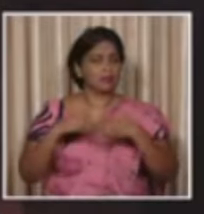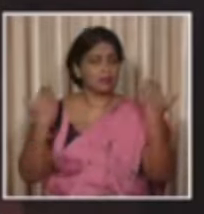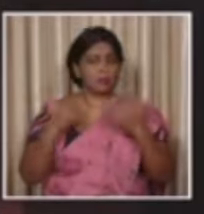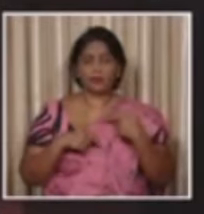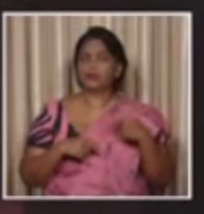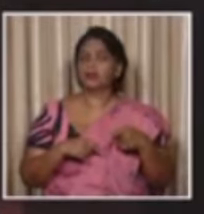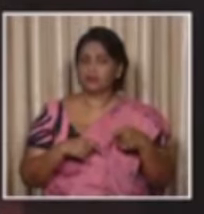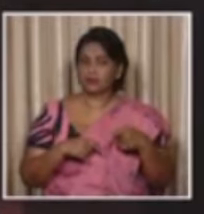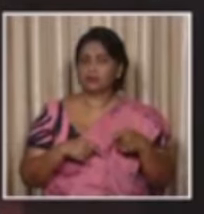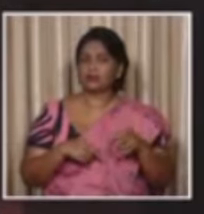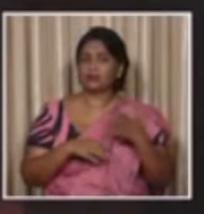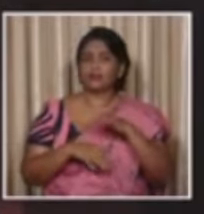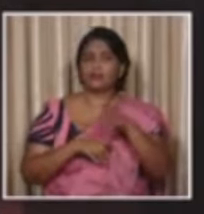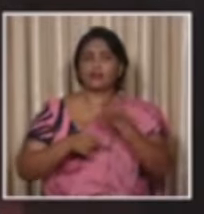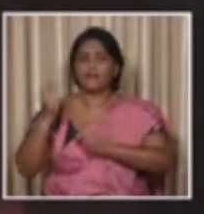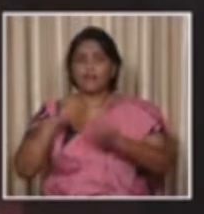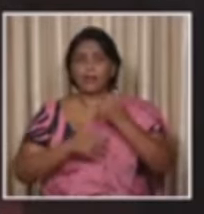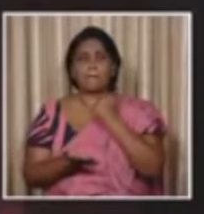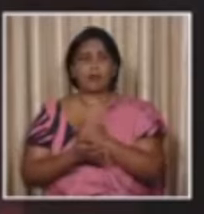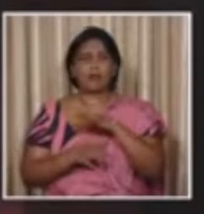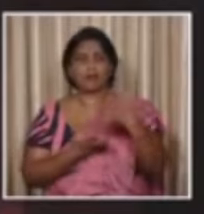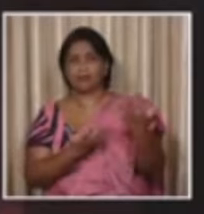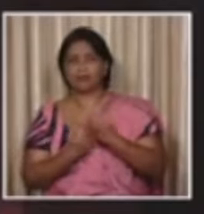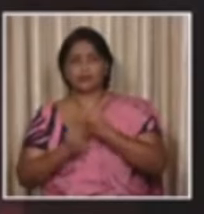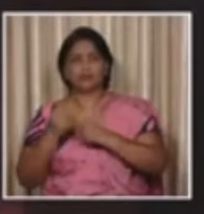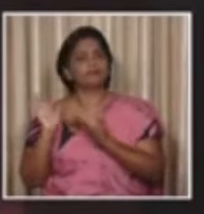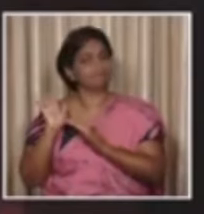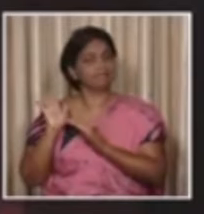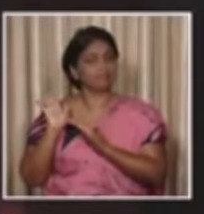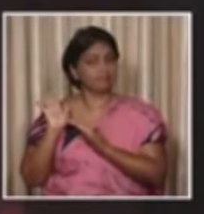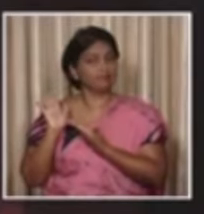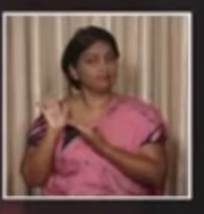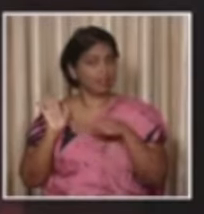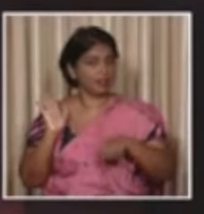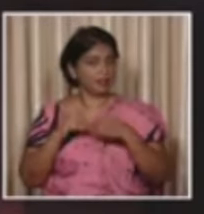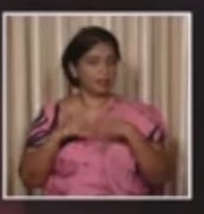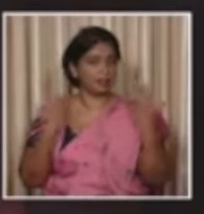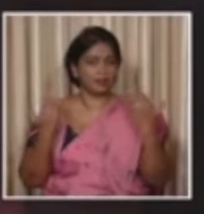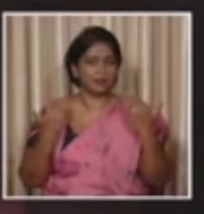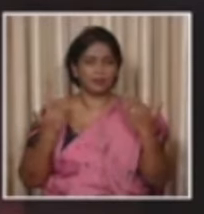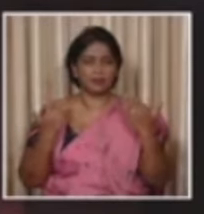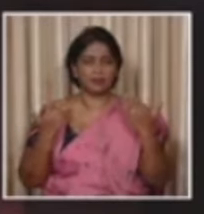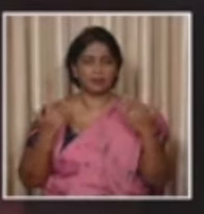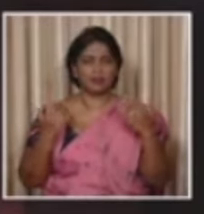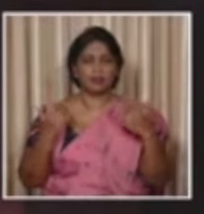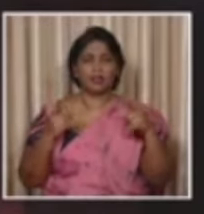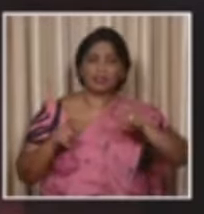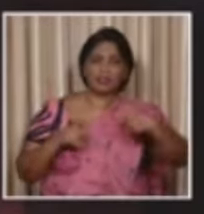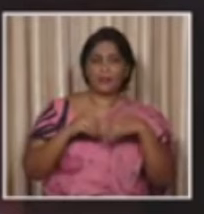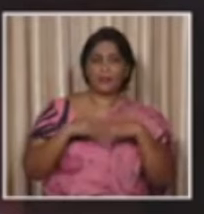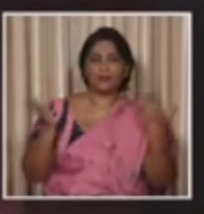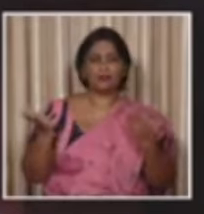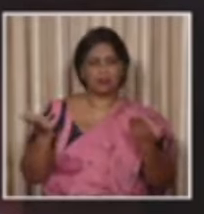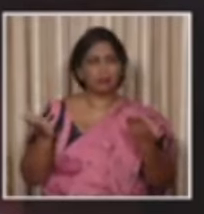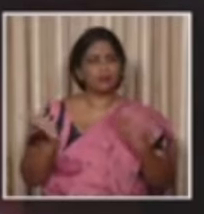අද පත්තරවලත් මේ පරාටේ එක්සිකියුෂන්ස් ක්‍රියාත්මක වෙනවා. මේ අද පත්තරේ, මේ තවත් පත්තරයක්.